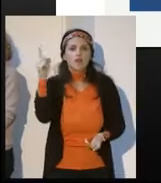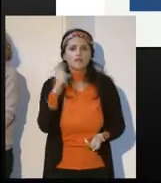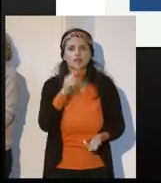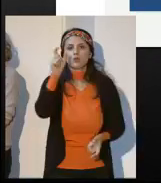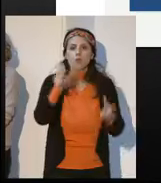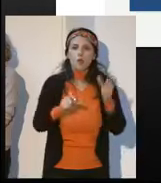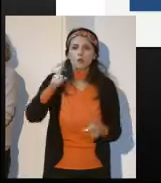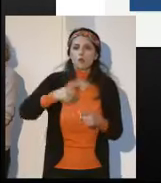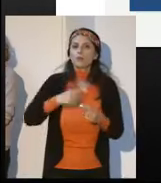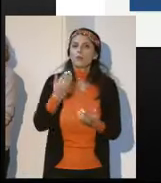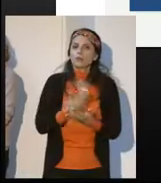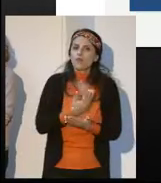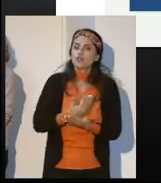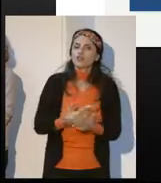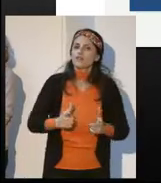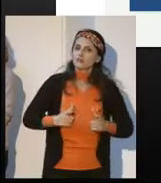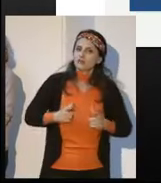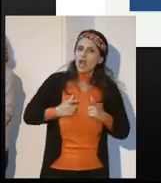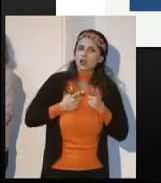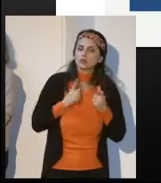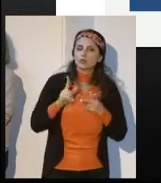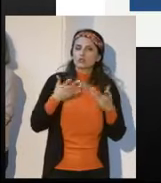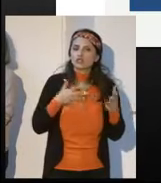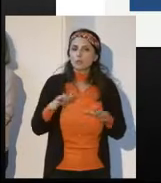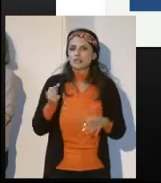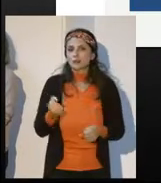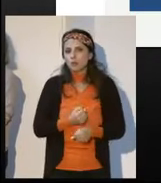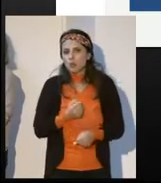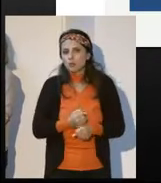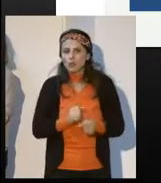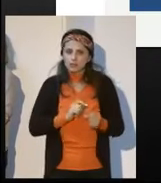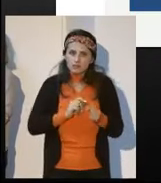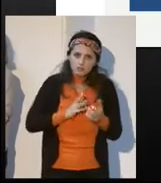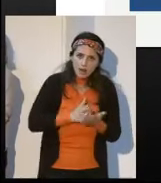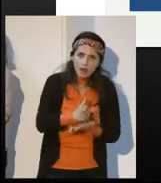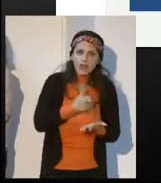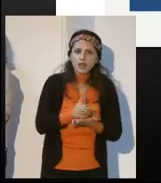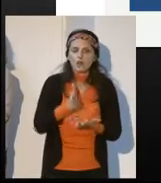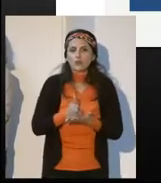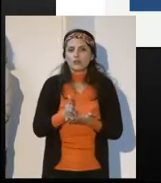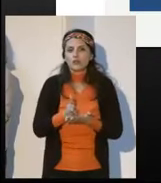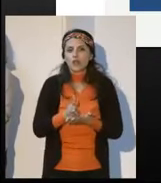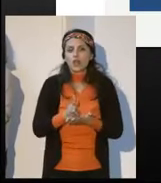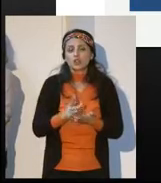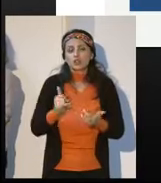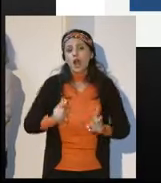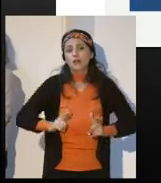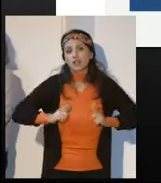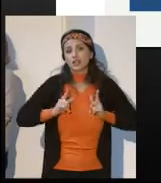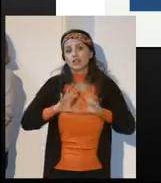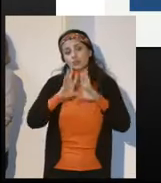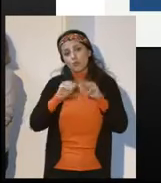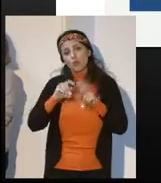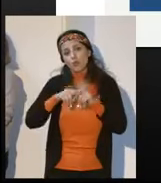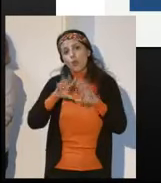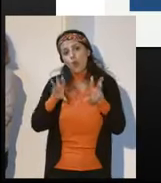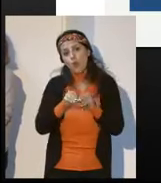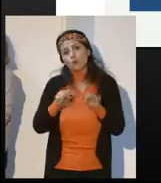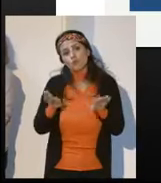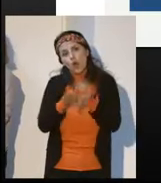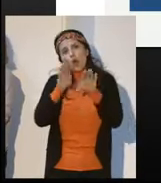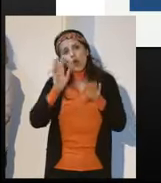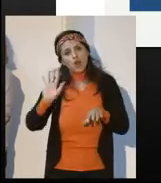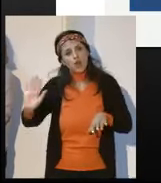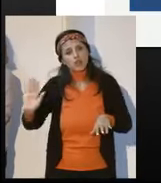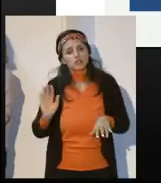noi oameni cu povestile lor de viata sa nu actionam in mod constant am trăit împreună cu colegii mei